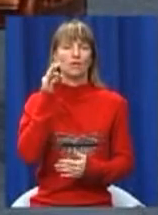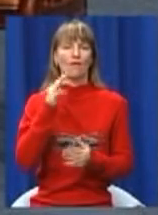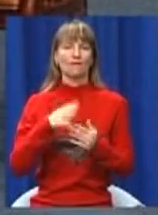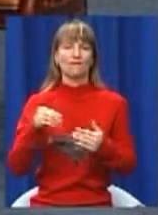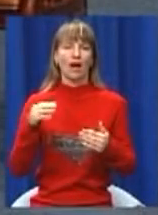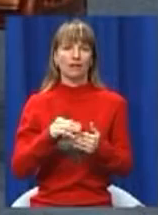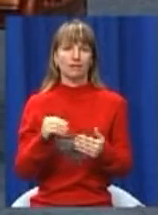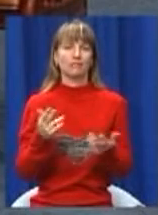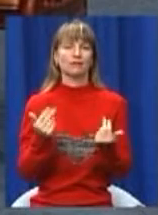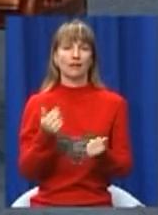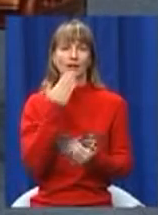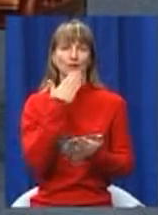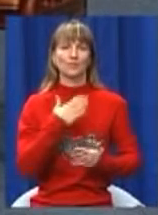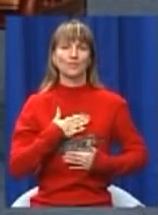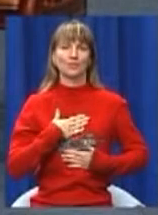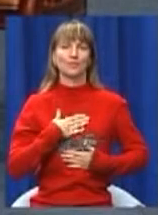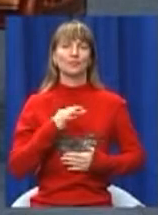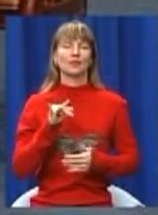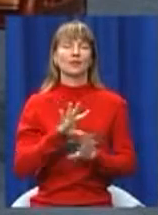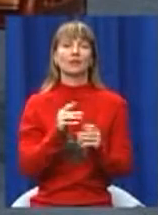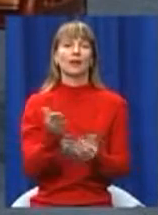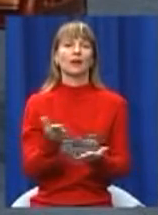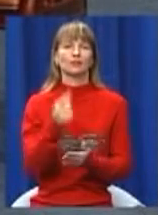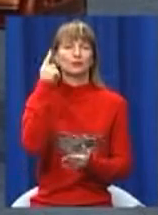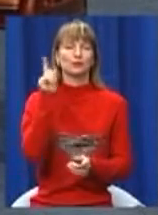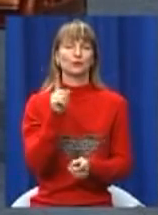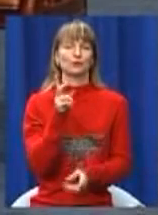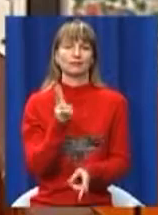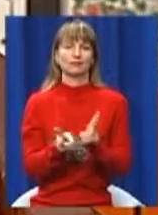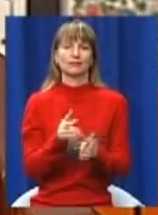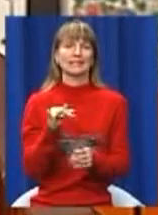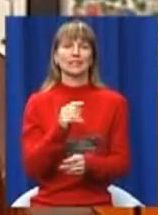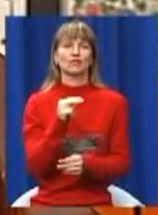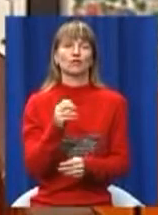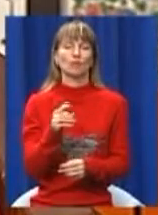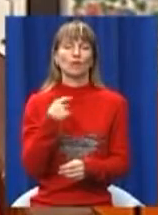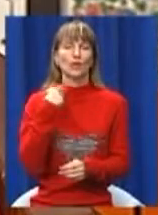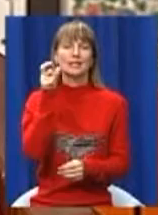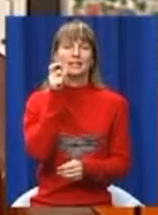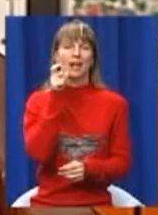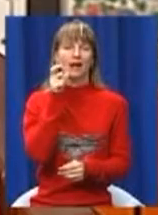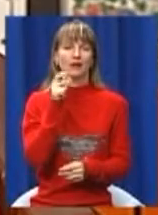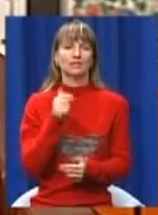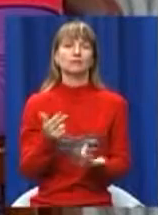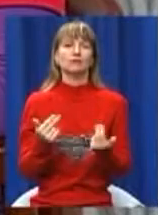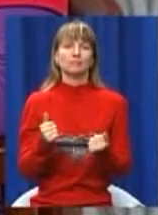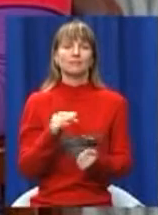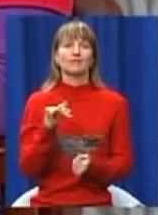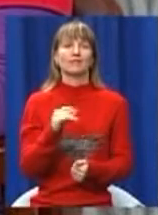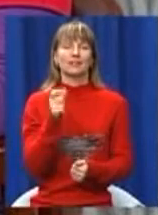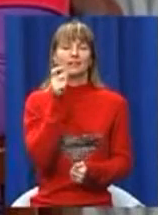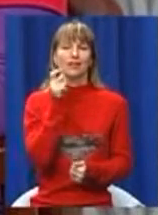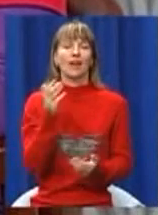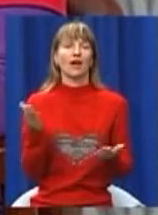вату? Так, полюбляю. А взагалі, як ти думаєш, з чого вона виготовляється? З цукру. От, власне, з цукру. А